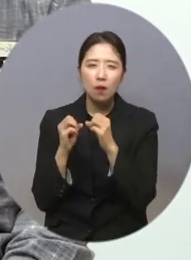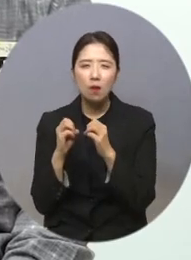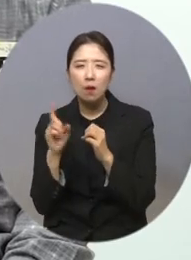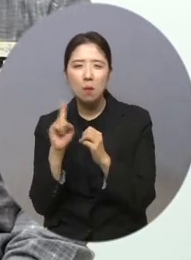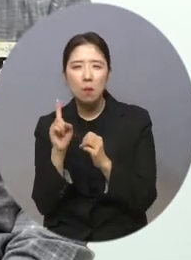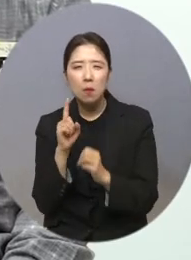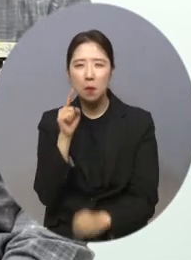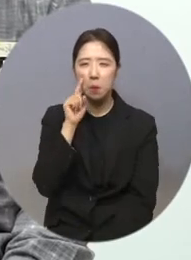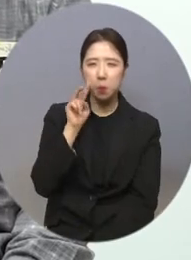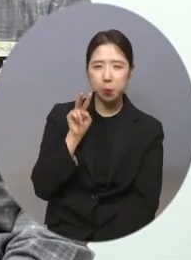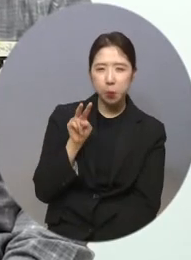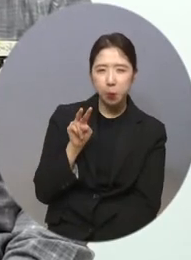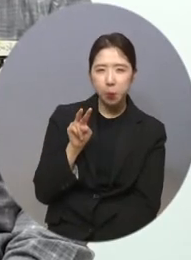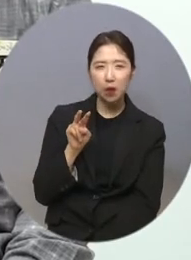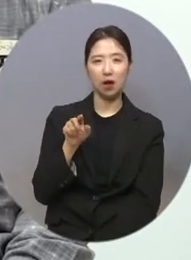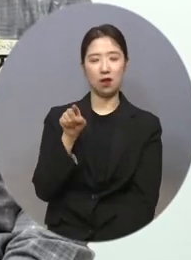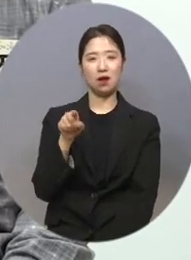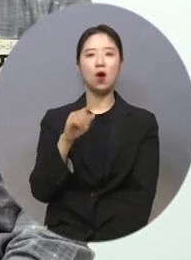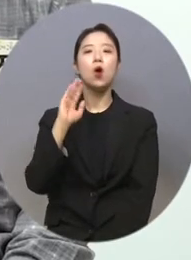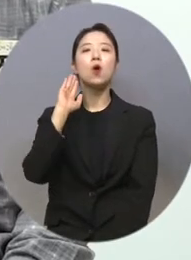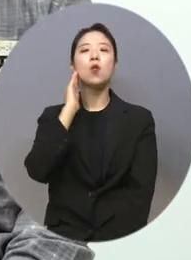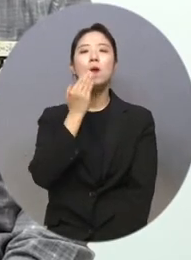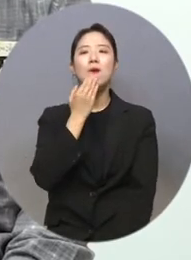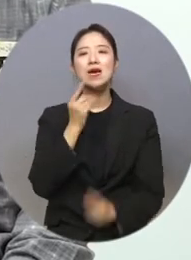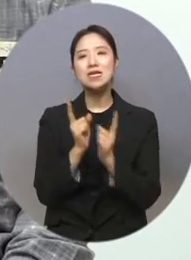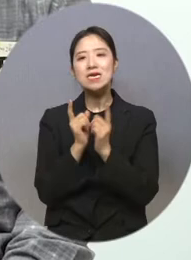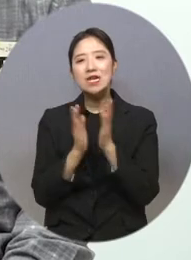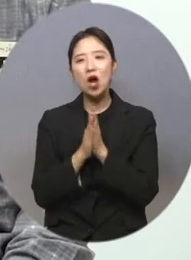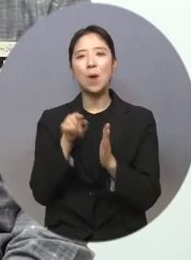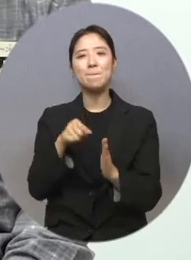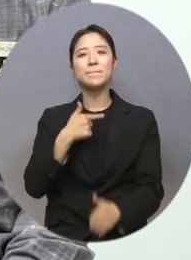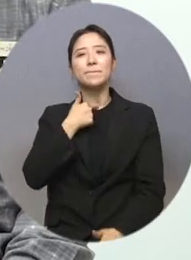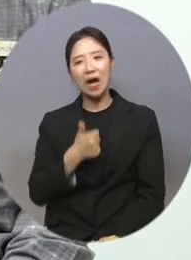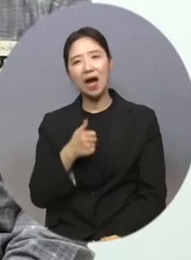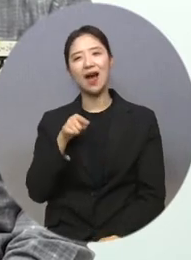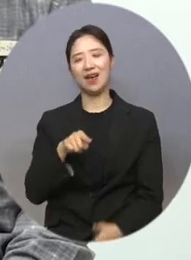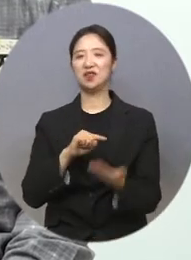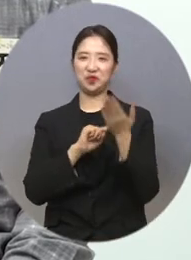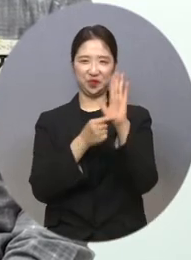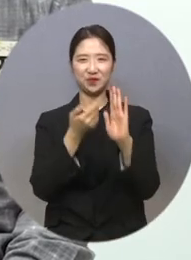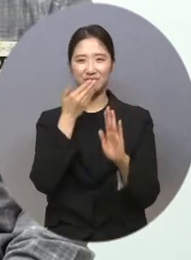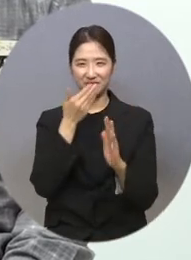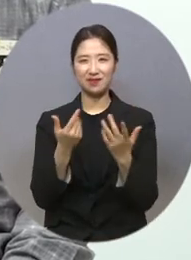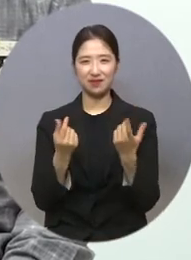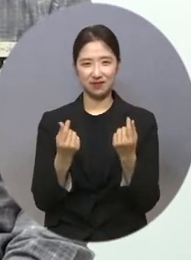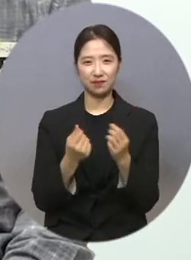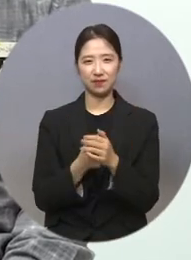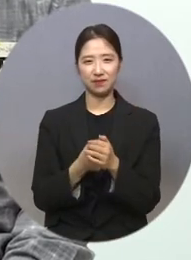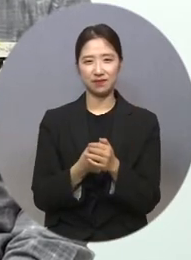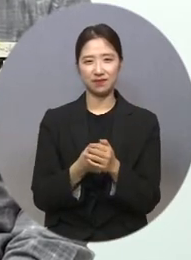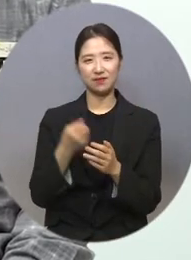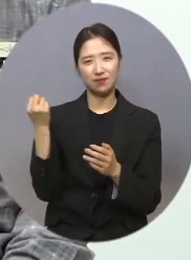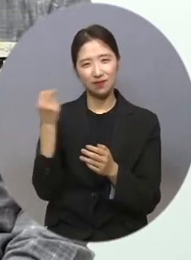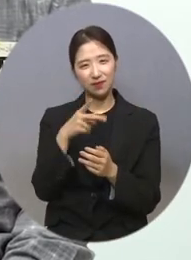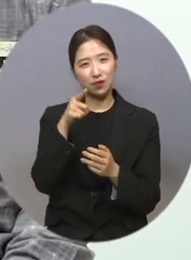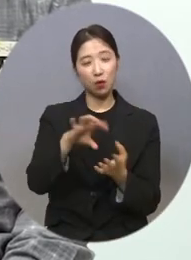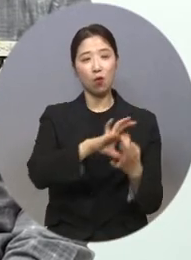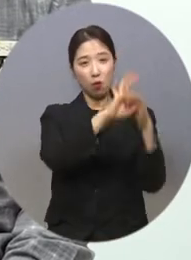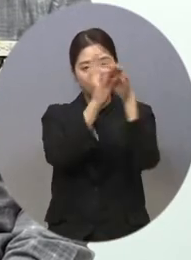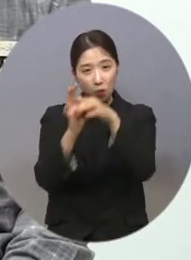이렇게 보는 장면 그런 것들이 굉장히 농인 배우이기 때문에 살았던 디테일이 있다고 생각하고요. 그런데 그 전반적인